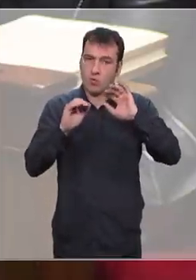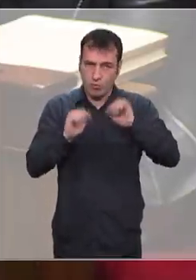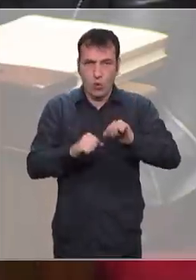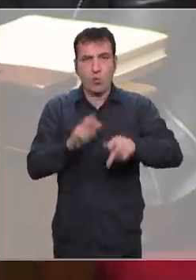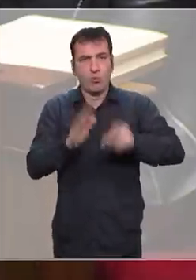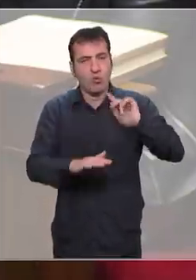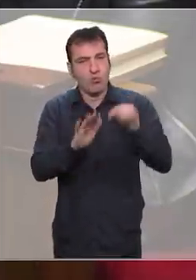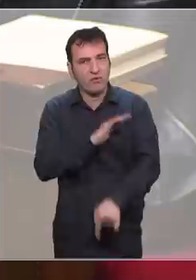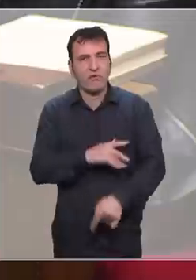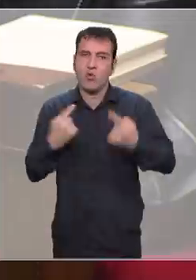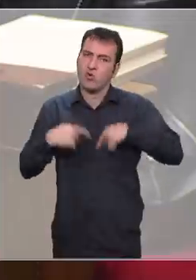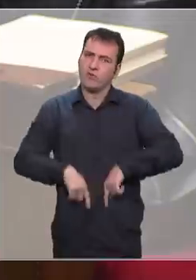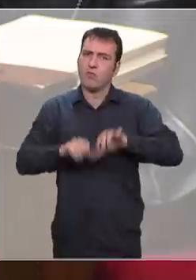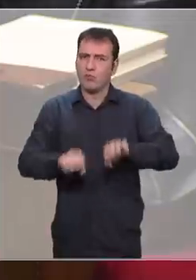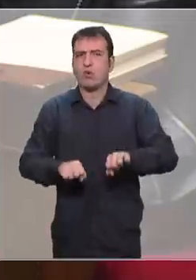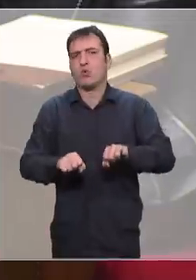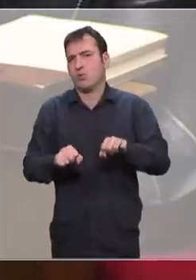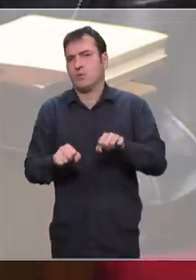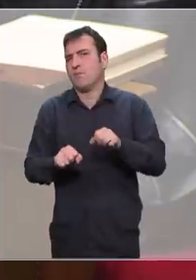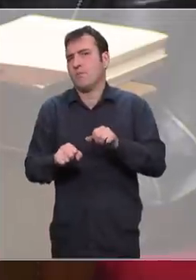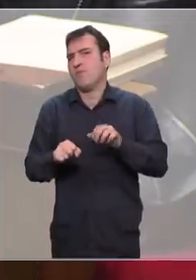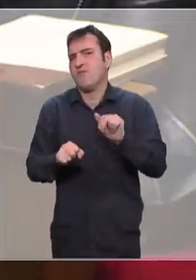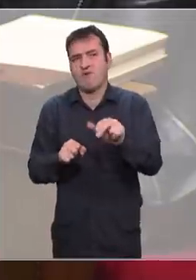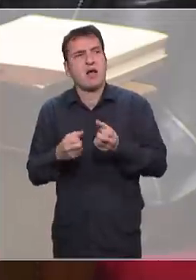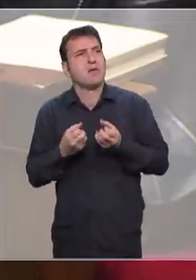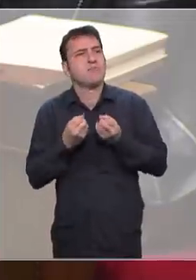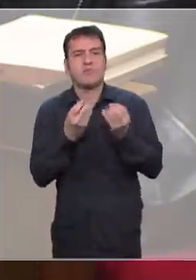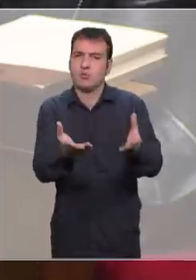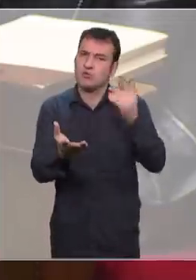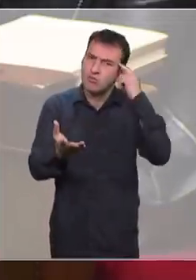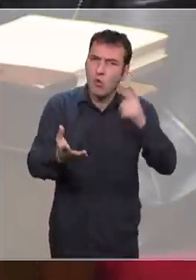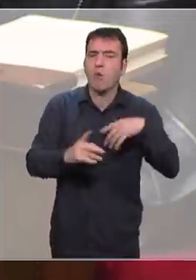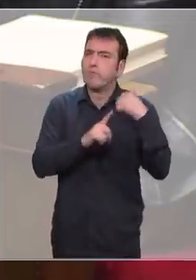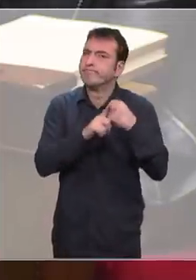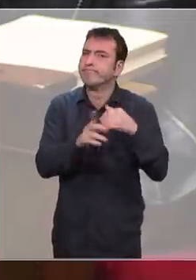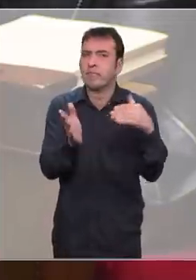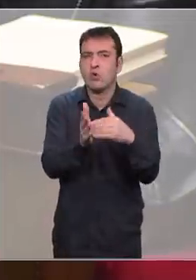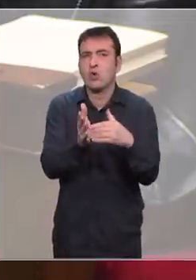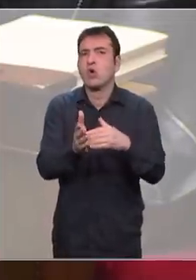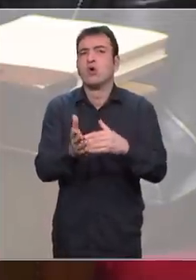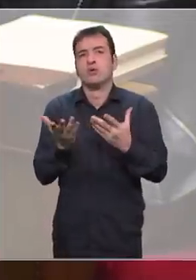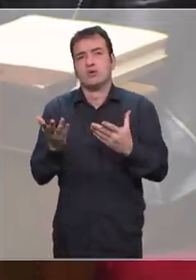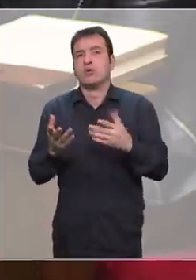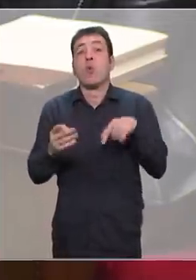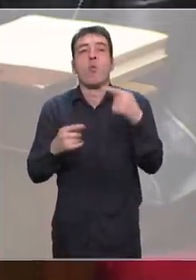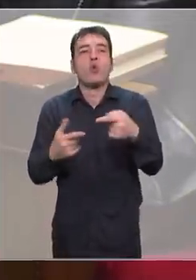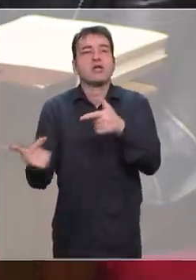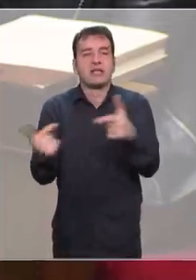pour mieux lutter encore contre l'immigration irrégulière à l'occasion du prochain débat sur l'immigration au